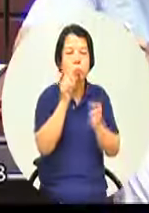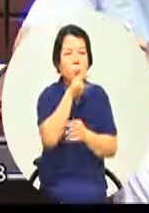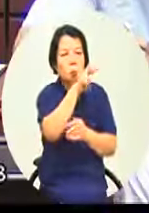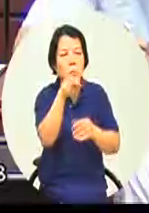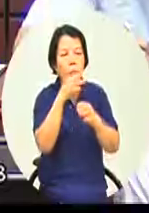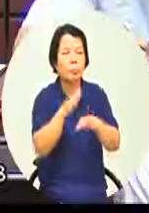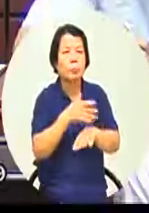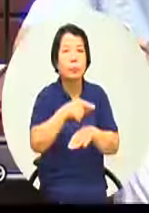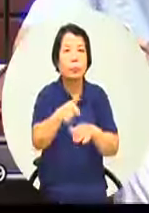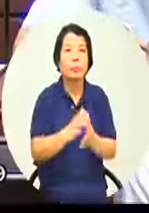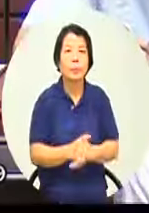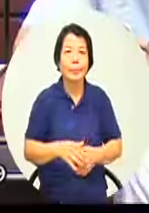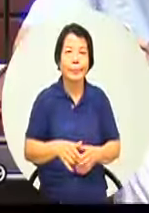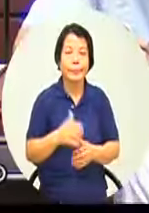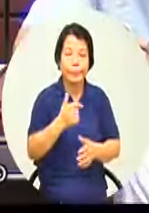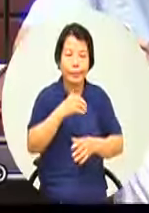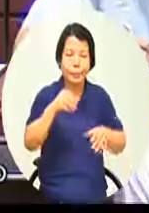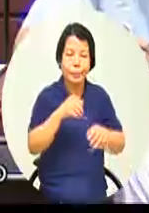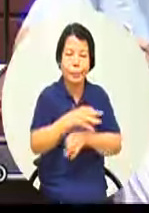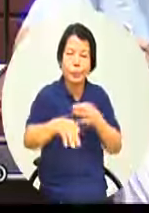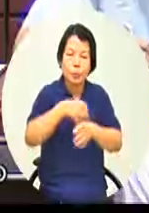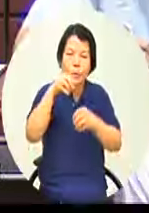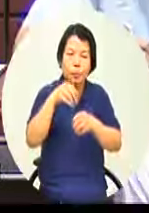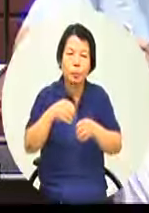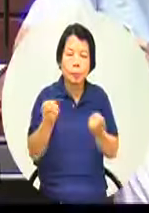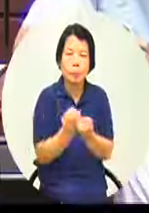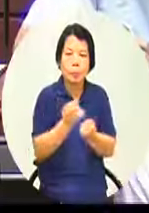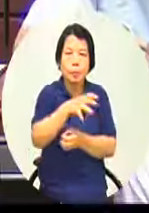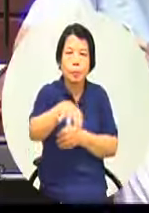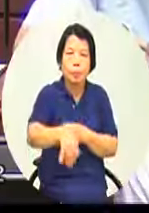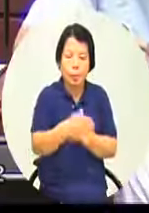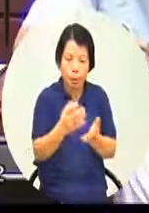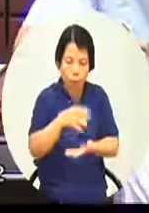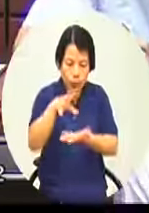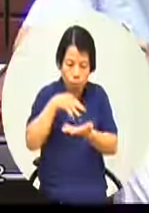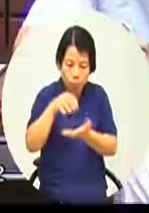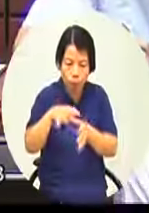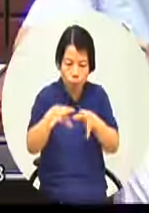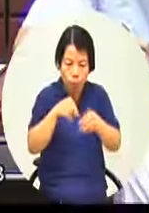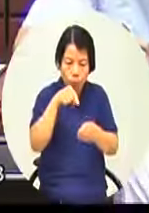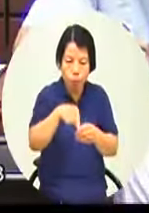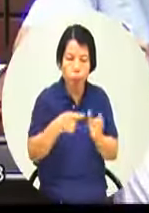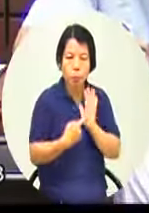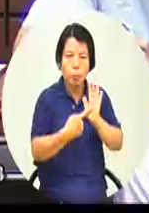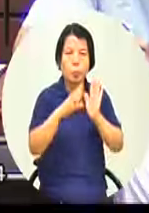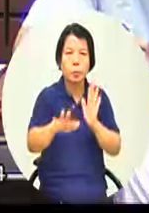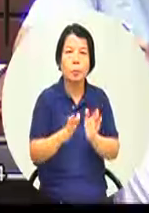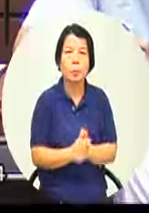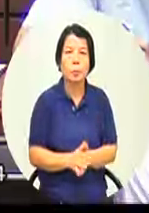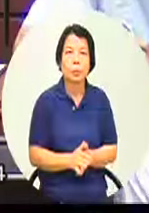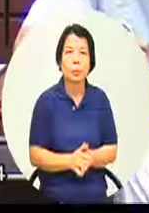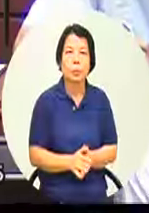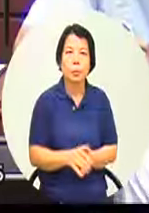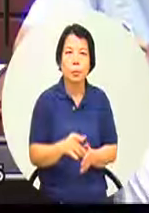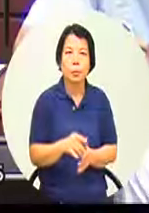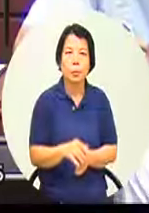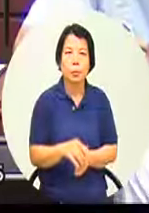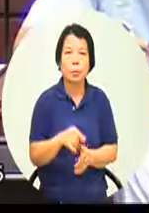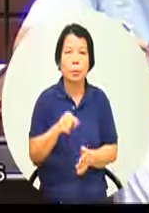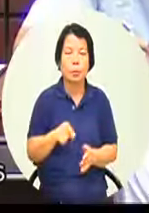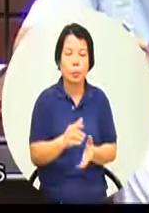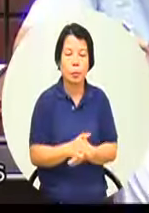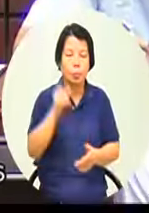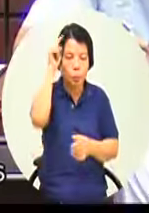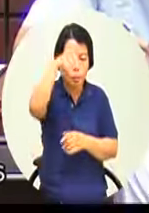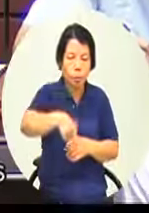像像市场，怎啊几下，因啊，我伫看资料内面，它也有呈现出来，是只不过是讲迄个传